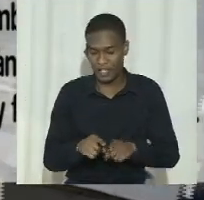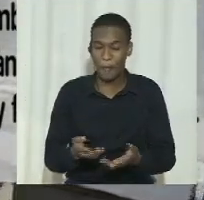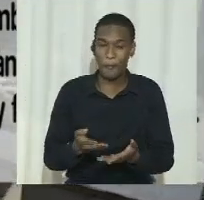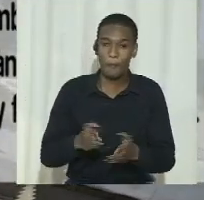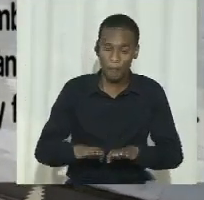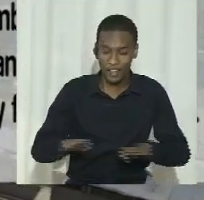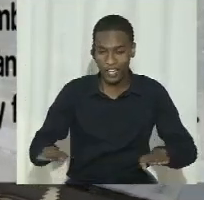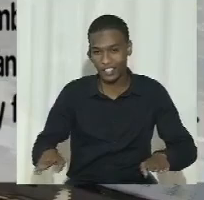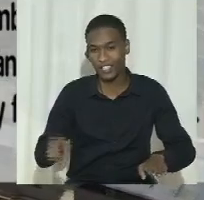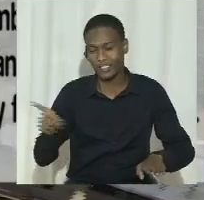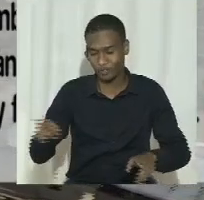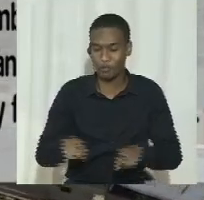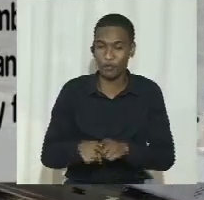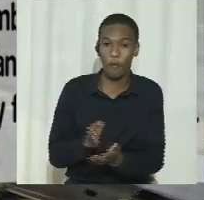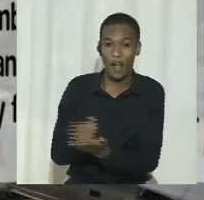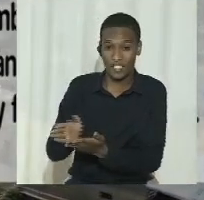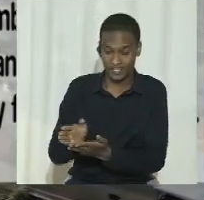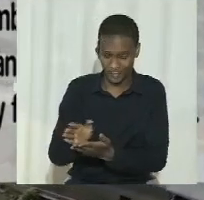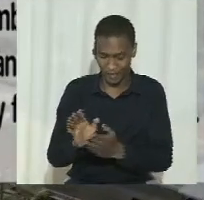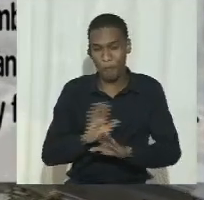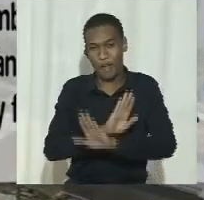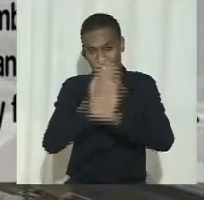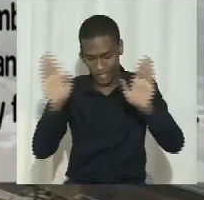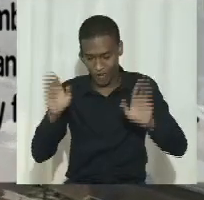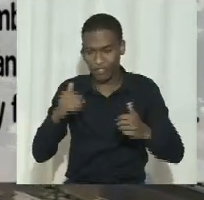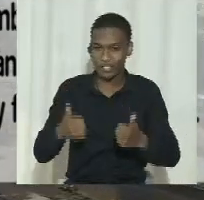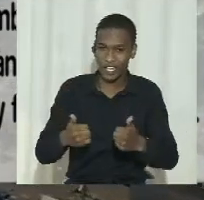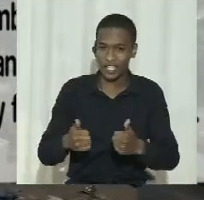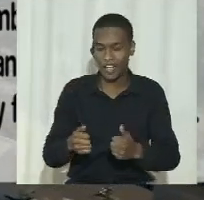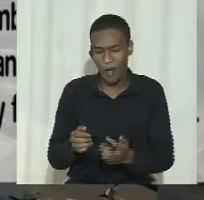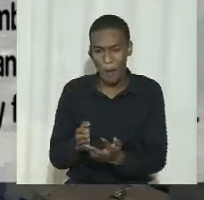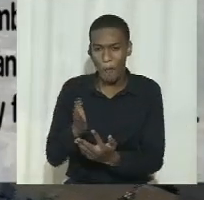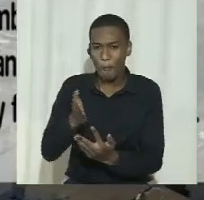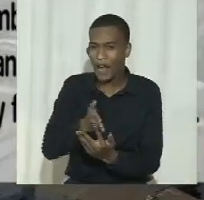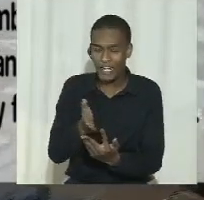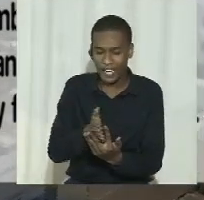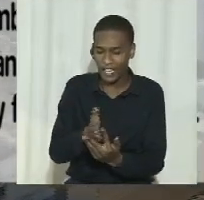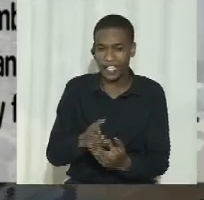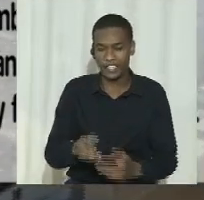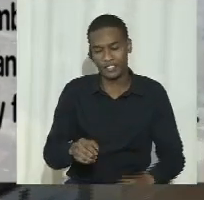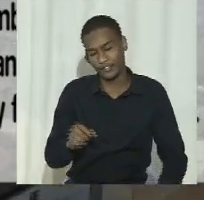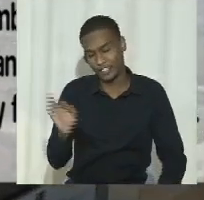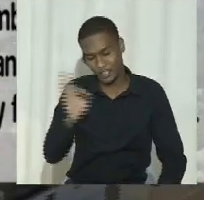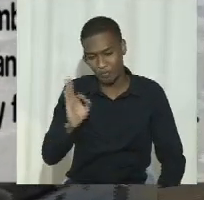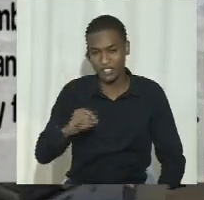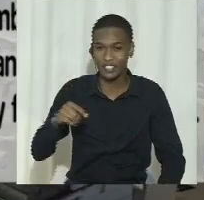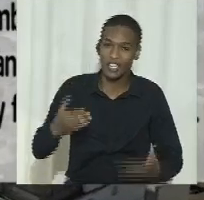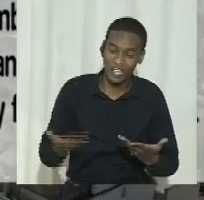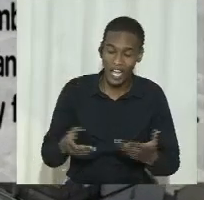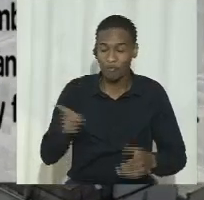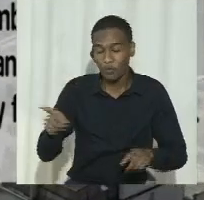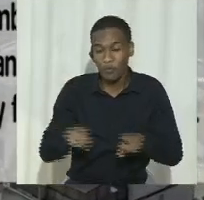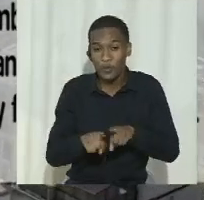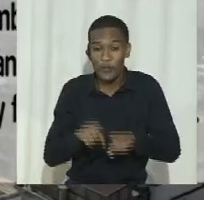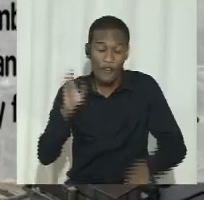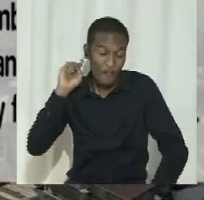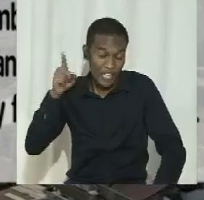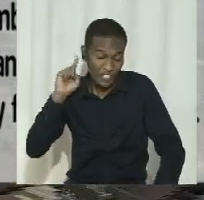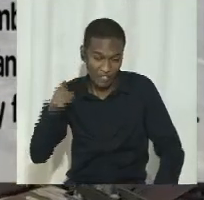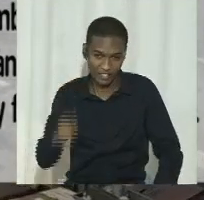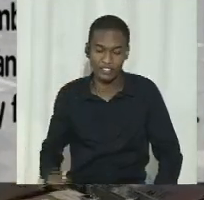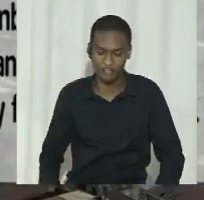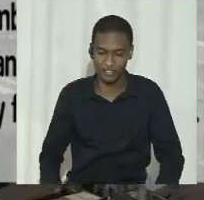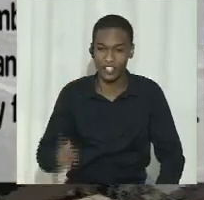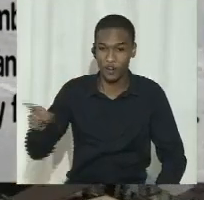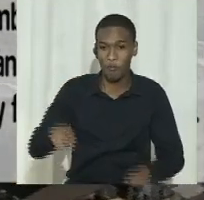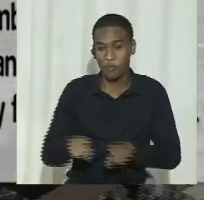mahitsy madio ary mangarahara tsy hisy mpanelanelana intsonina fakana tombony miopapana fa tonga dia ireo tena